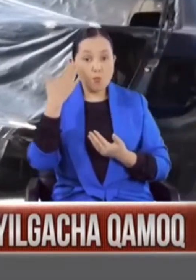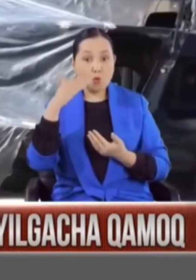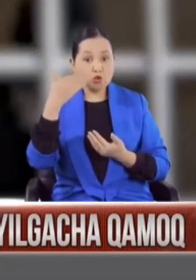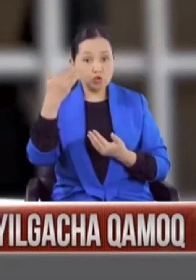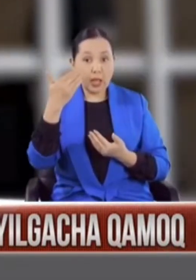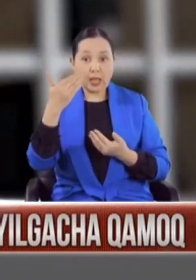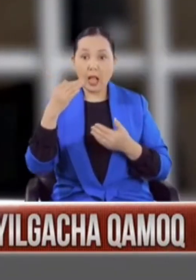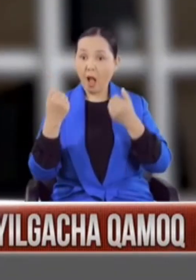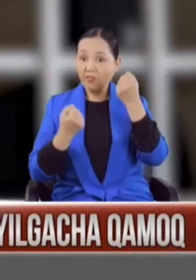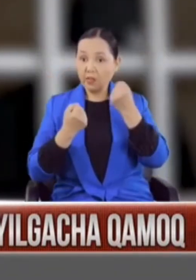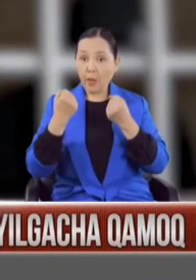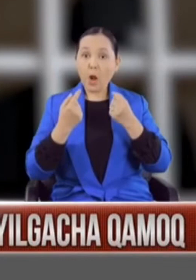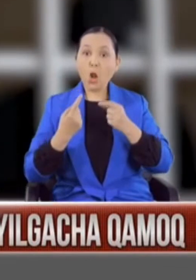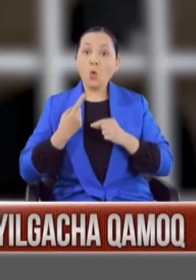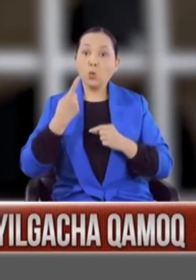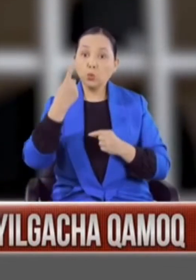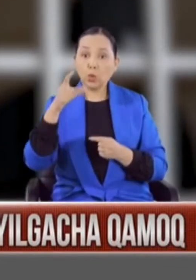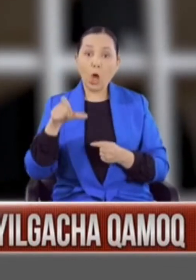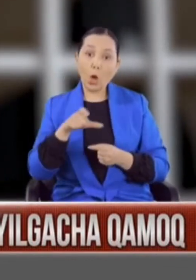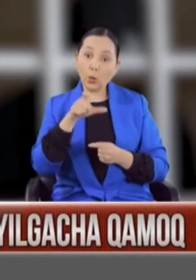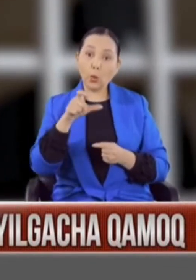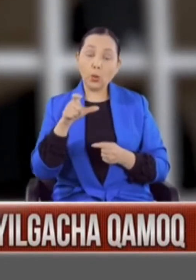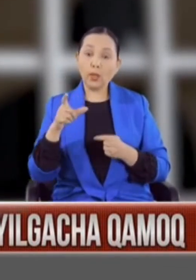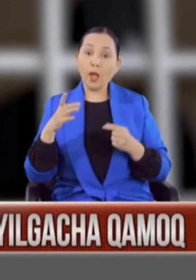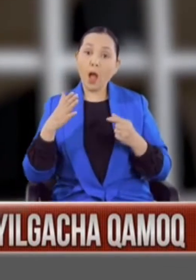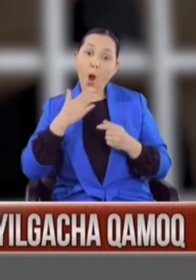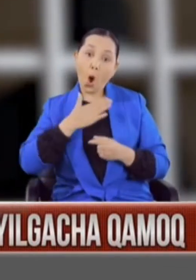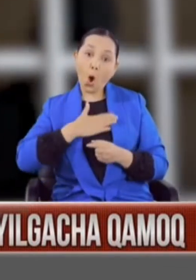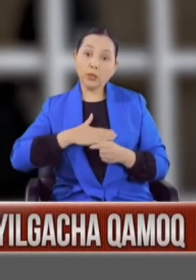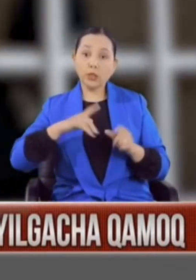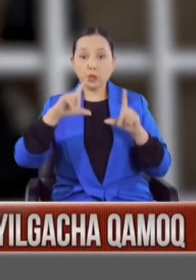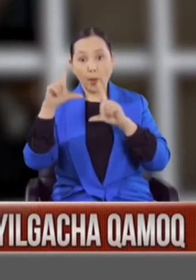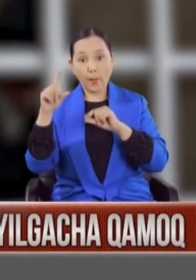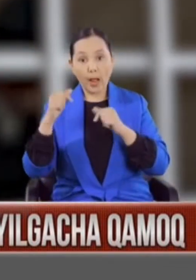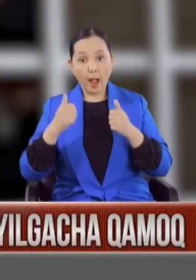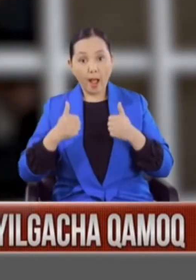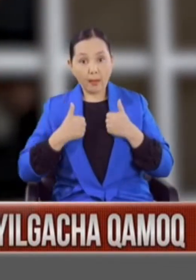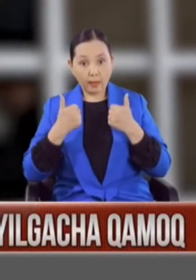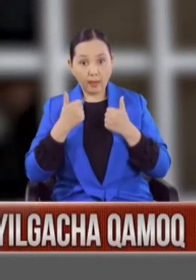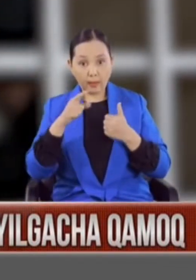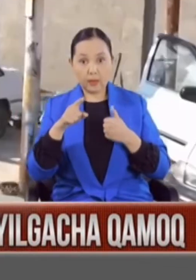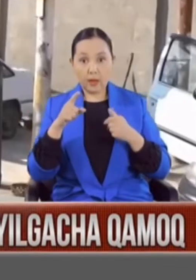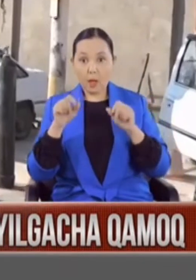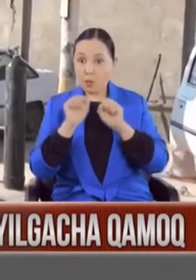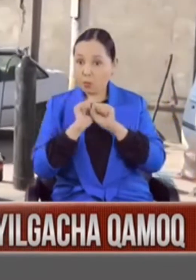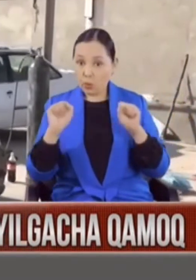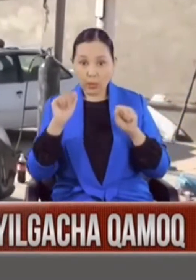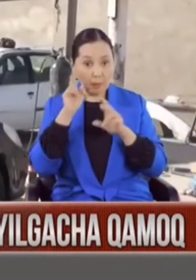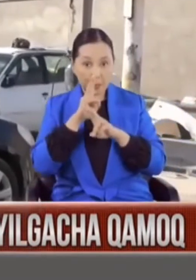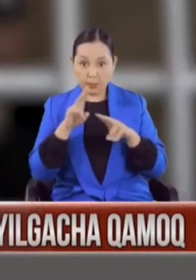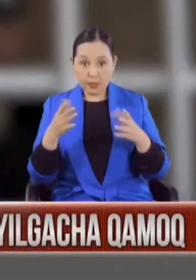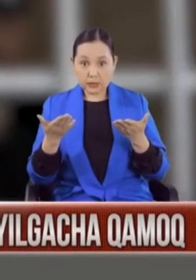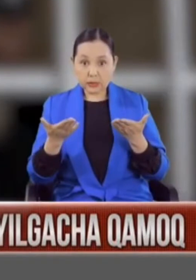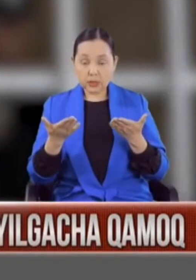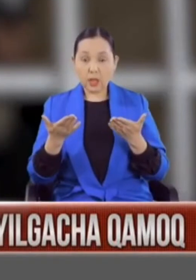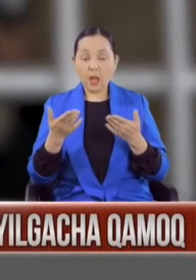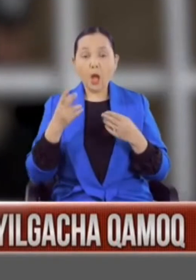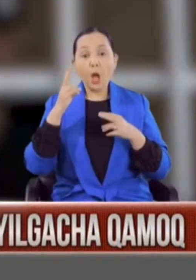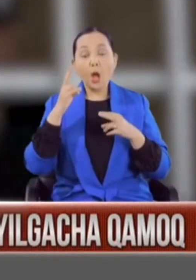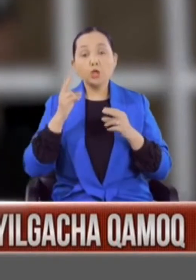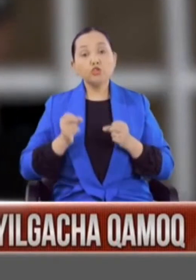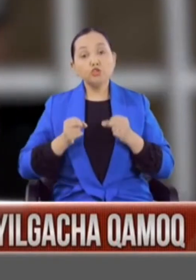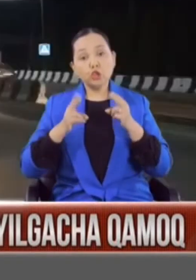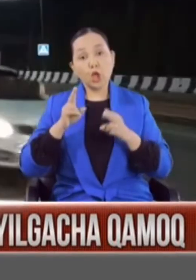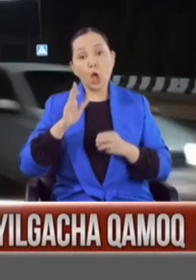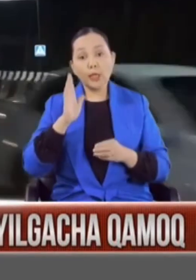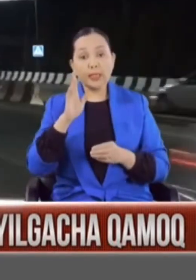tegishli avtomobilda uzoq yo'lga xotirjam otlangan shovvozlar o'z harakatini noto'g'ri ekanligini ham bilmasligini aytishmoqda. Qilgan ishim